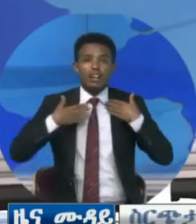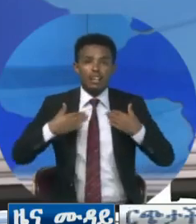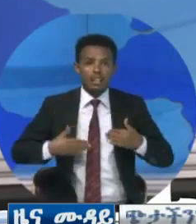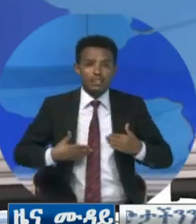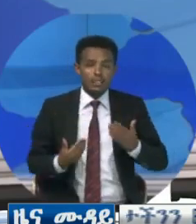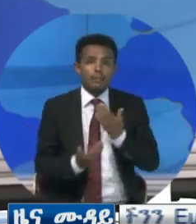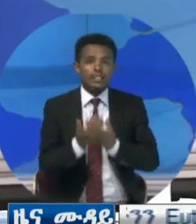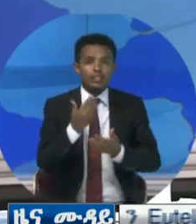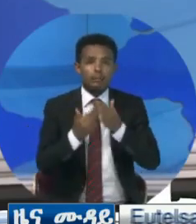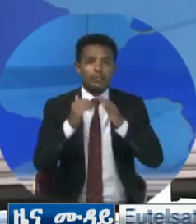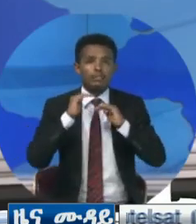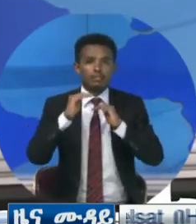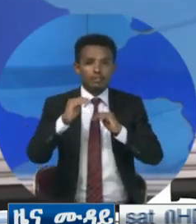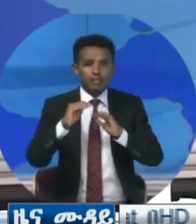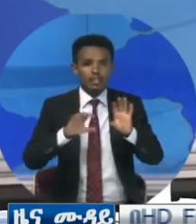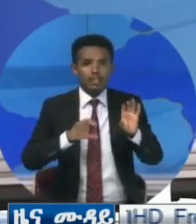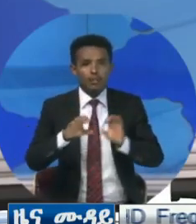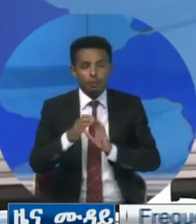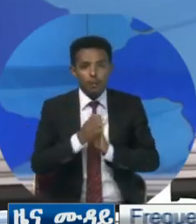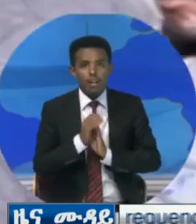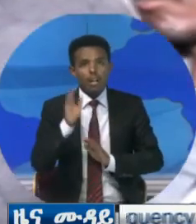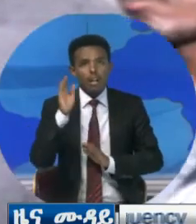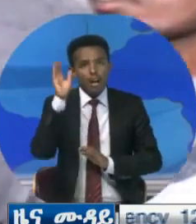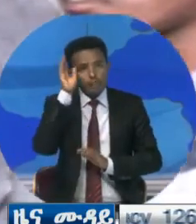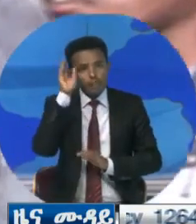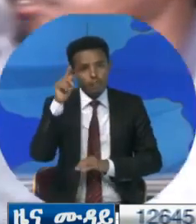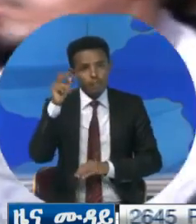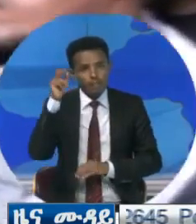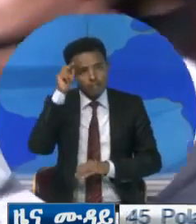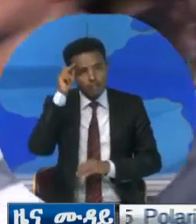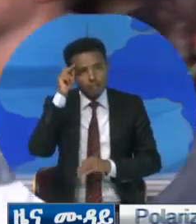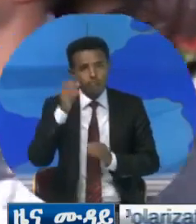የምክክር መድረክ ተካሂዷል። ሀብታሙ ዳኛቸው።